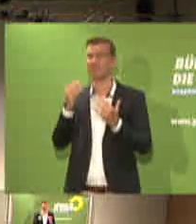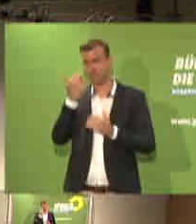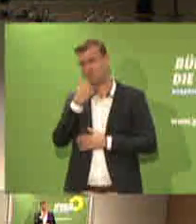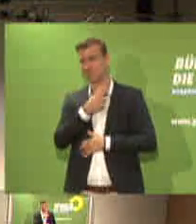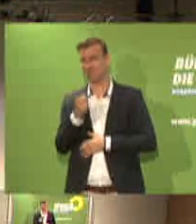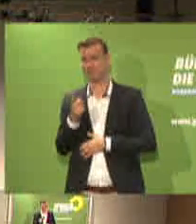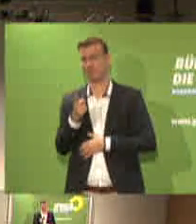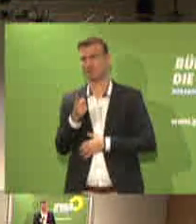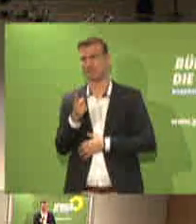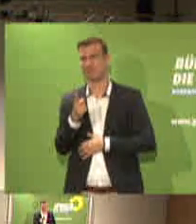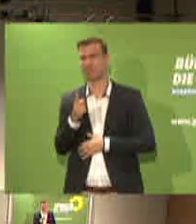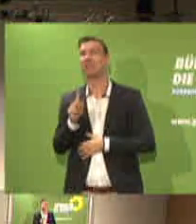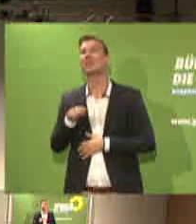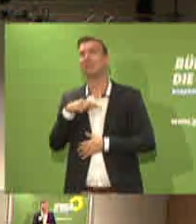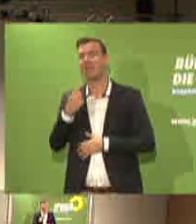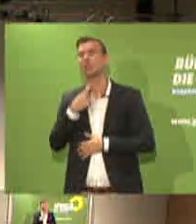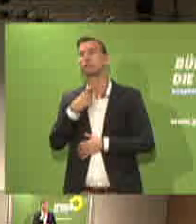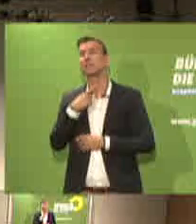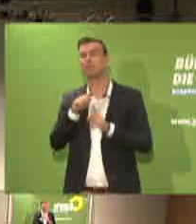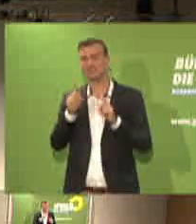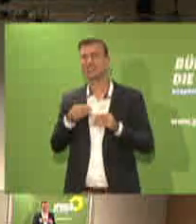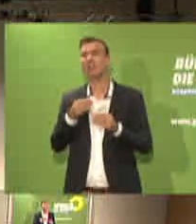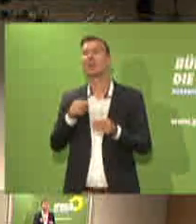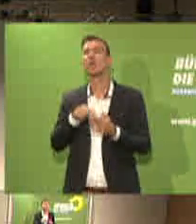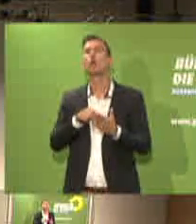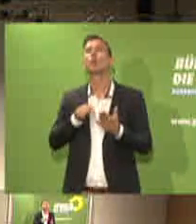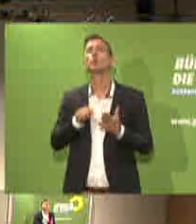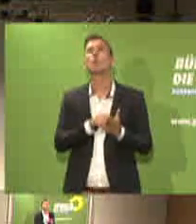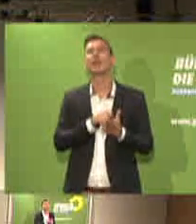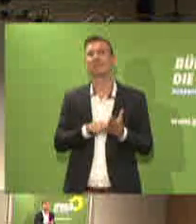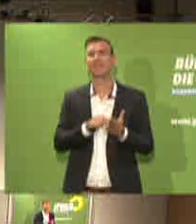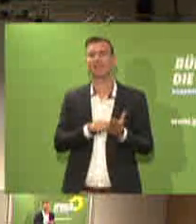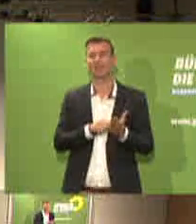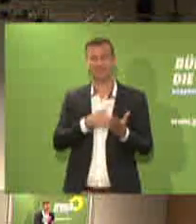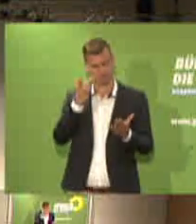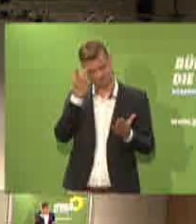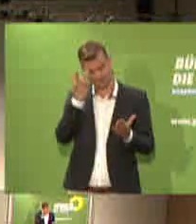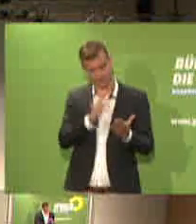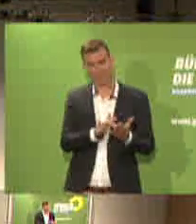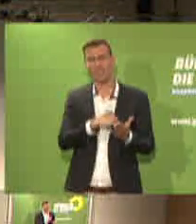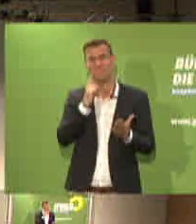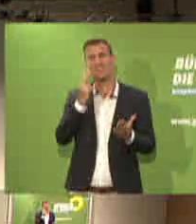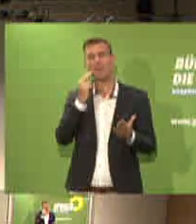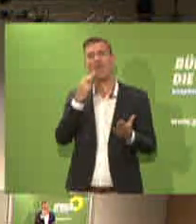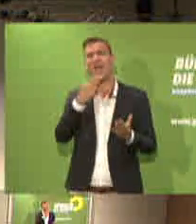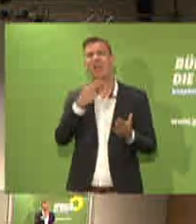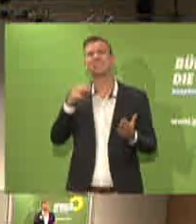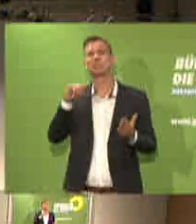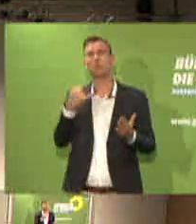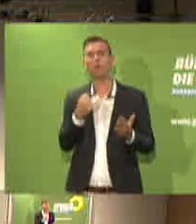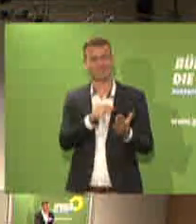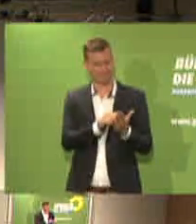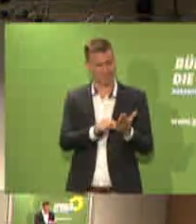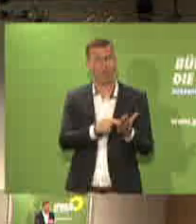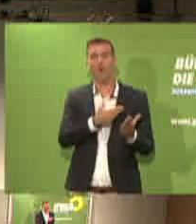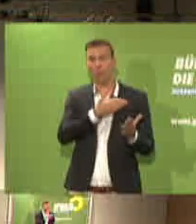Aufmerksamkeit, es werden gleich Stimmzettel nur als gültig anerkannt, wenn dort der Name von Hans-Josef eben nicht